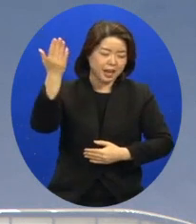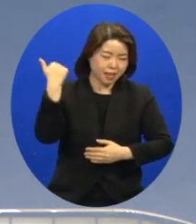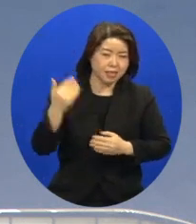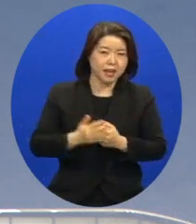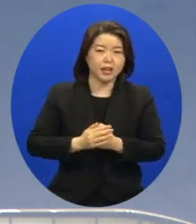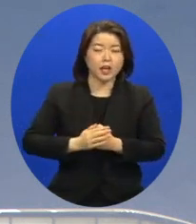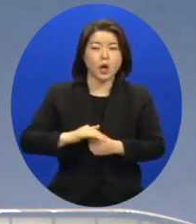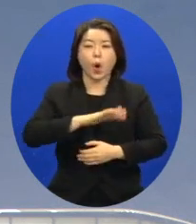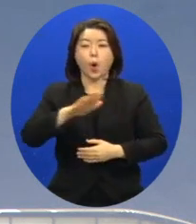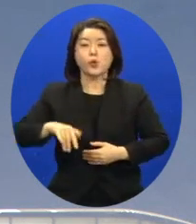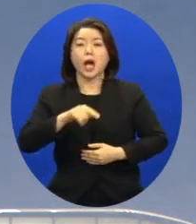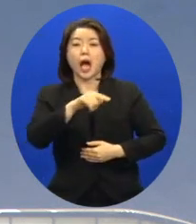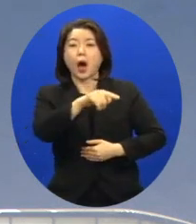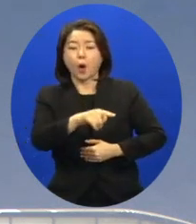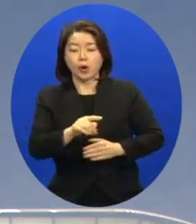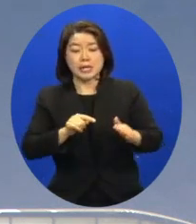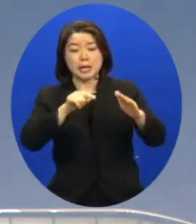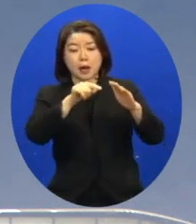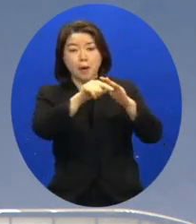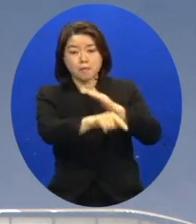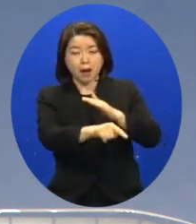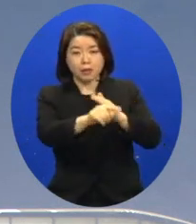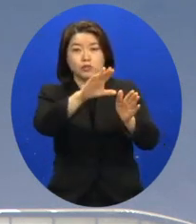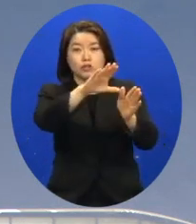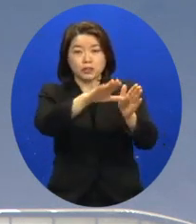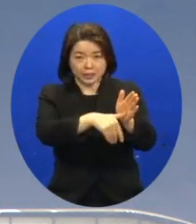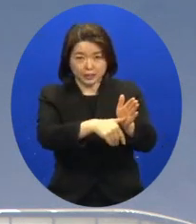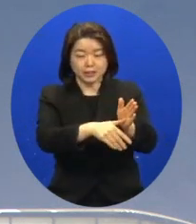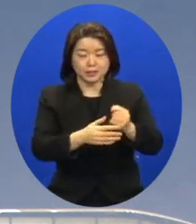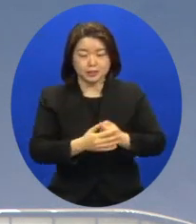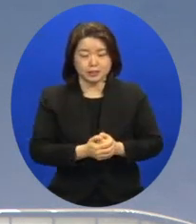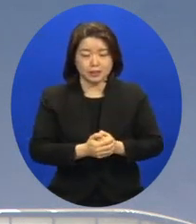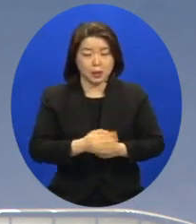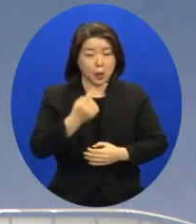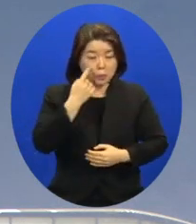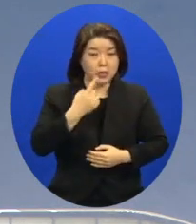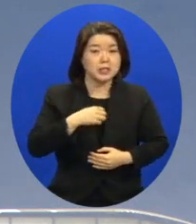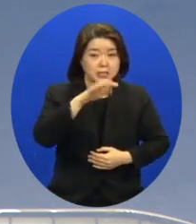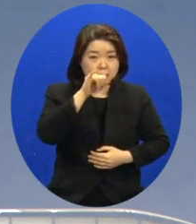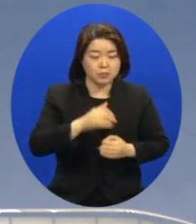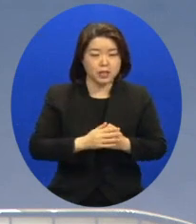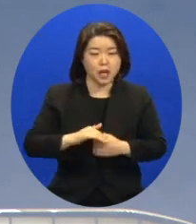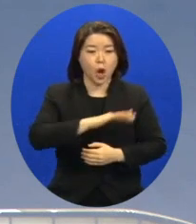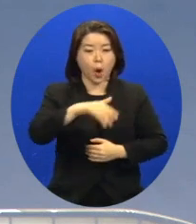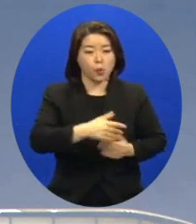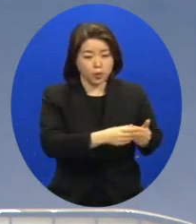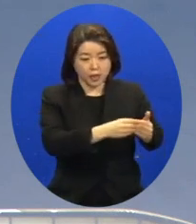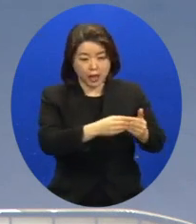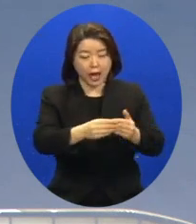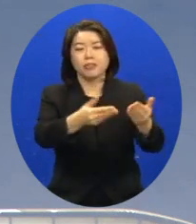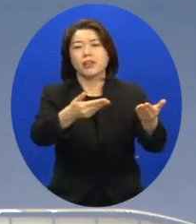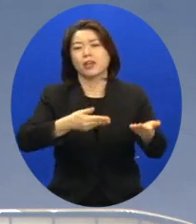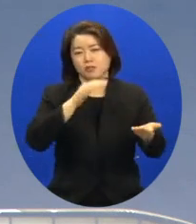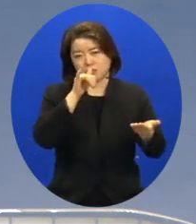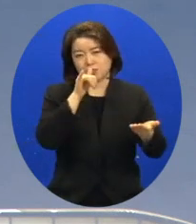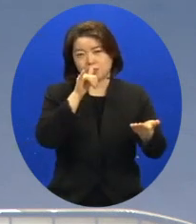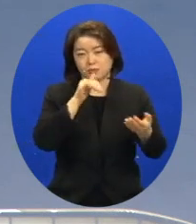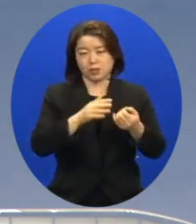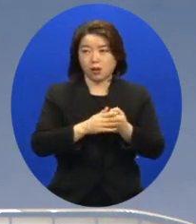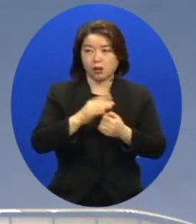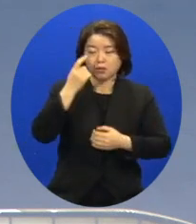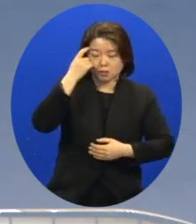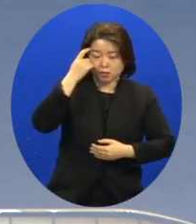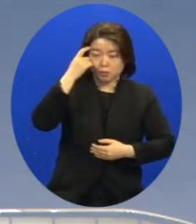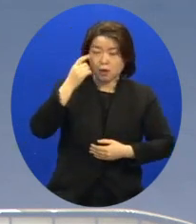우리가 암스테르담에서 당신의 선교지를 우리가 가보았죠. 그때 우리를 안내해 주지 않았습니까? 생각해